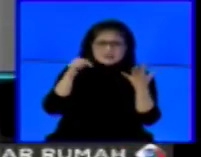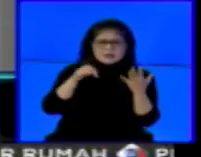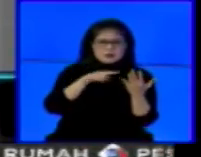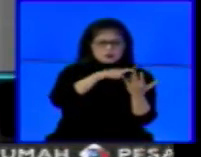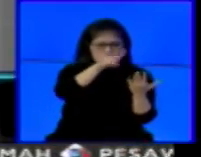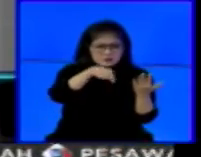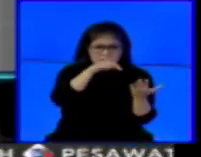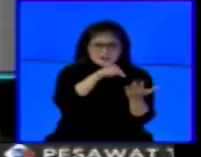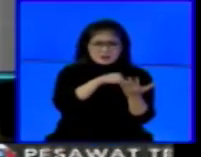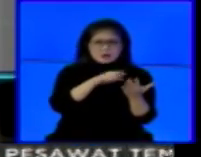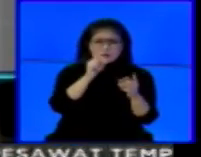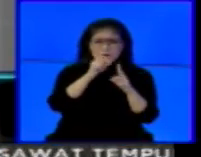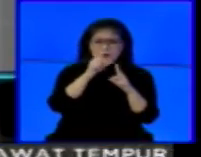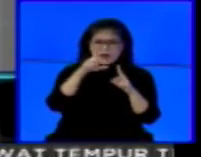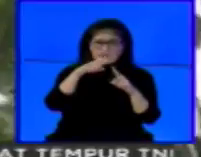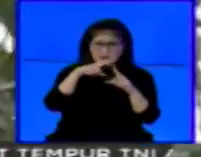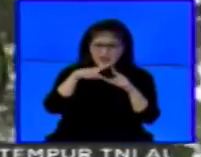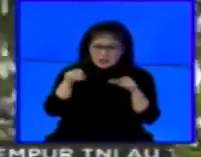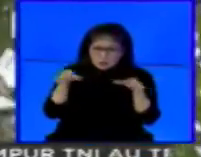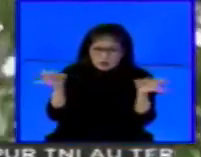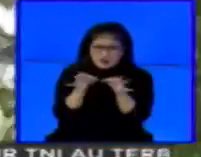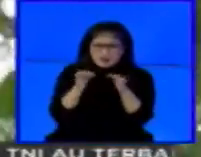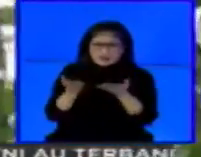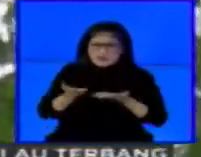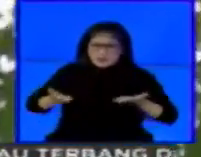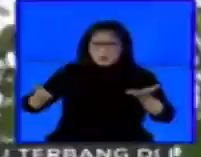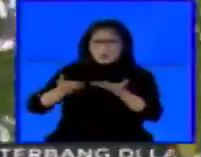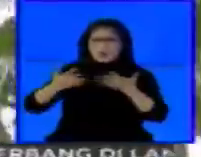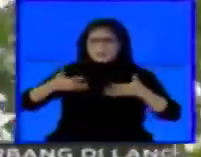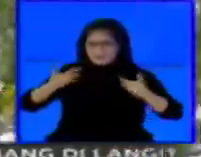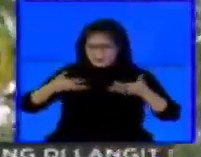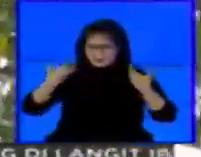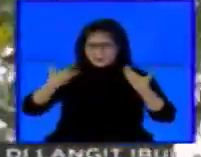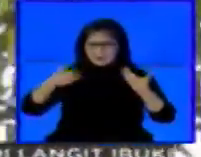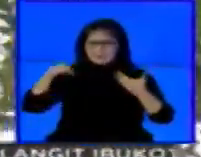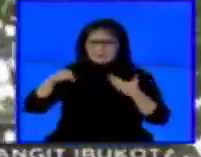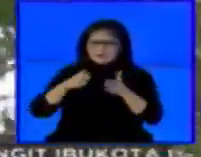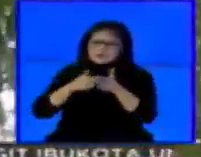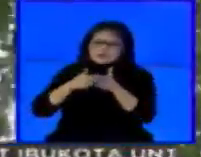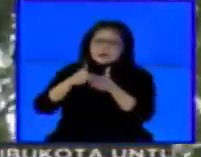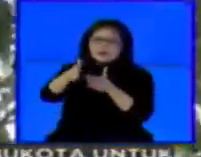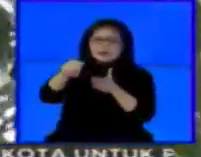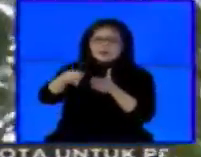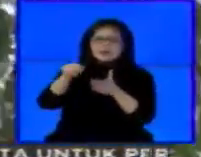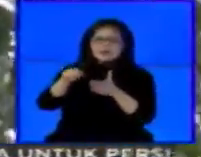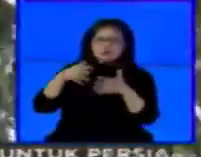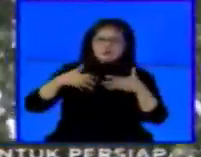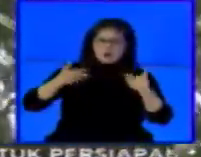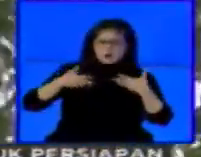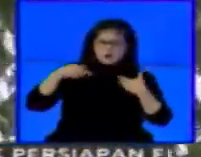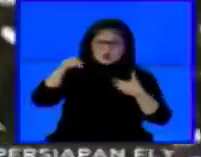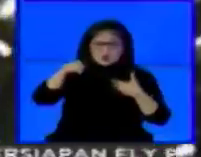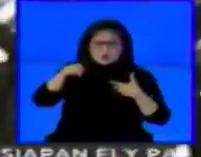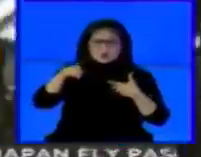PLTA bersinggungan dengan habitat orang utan. Munculnya sekat pada area jelajah orang utan membuat satwa ini akan sulit berinteraksi dengan